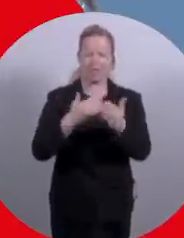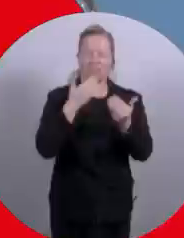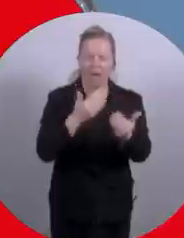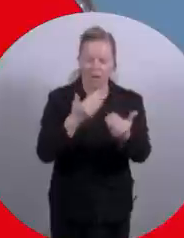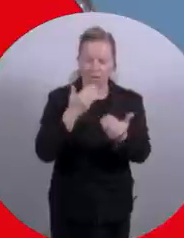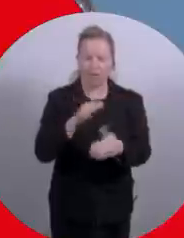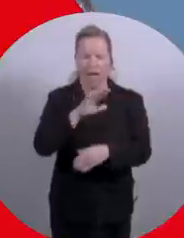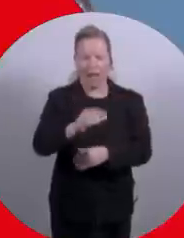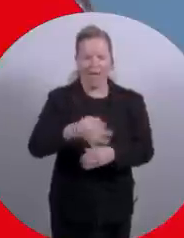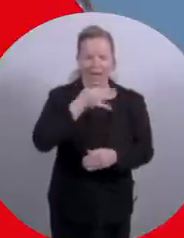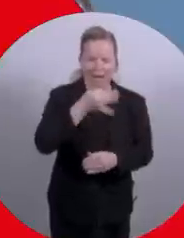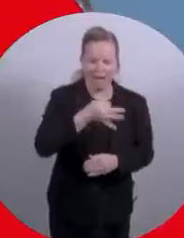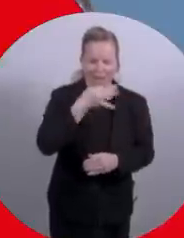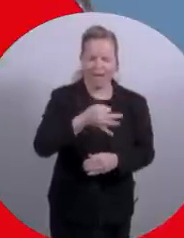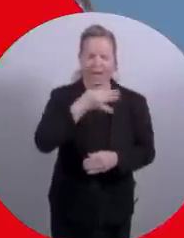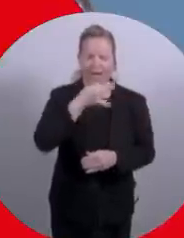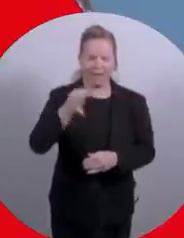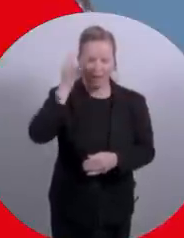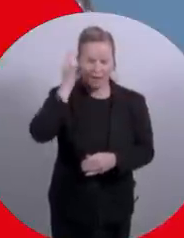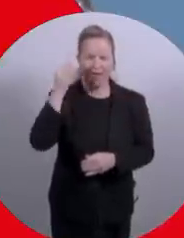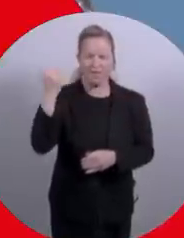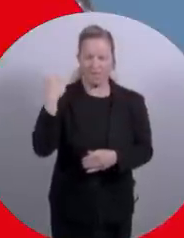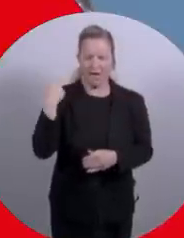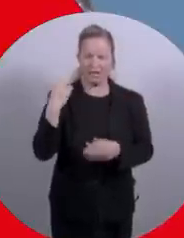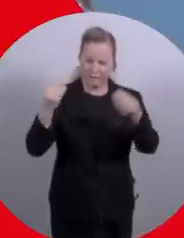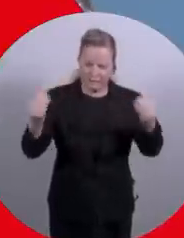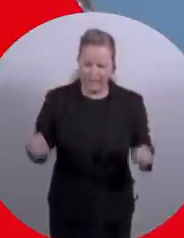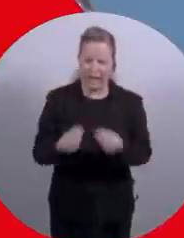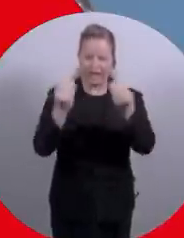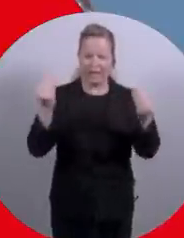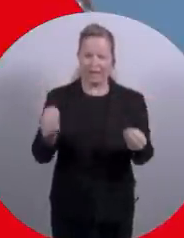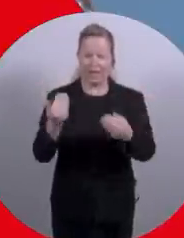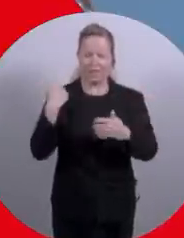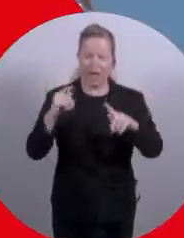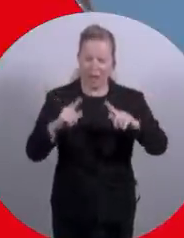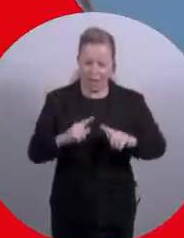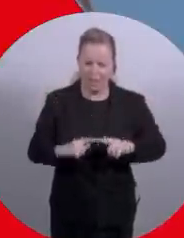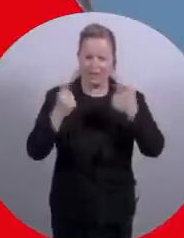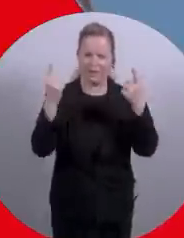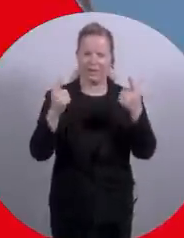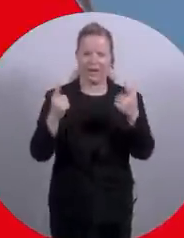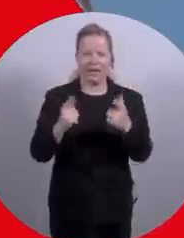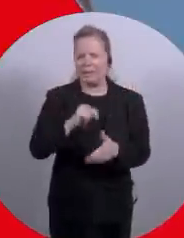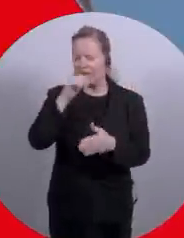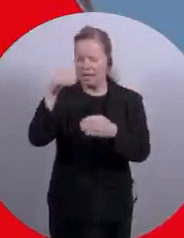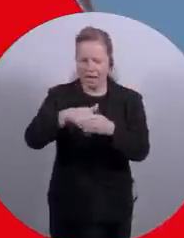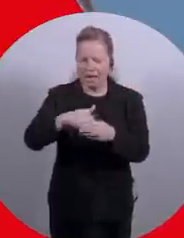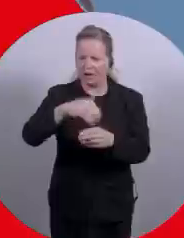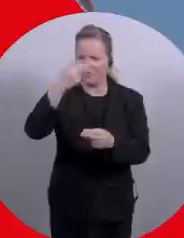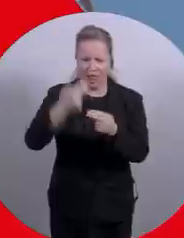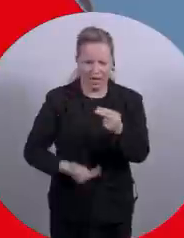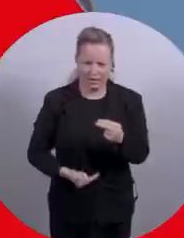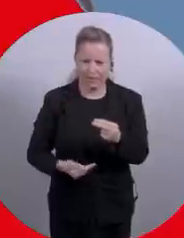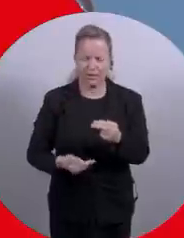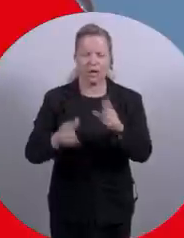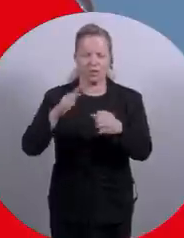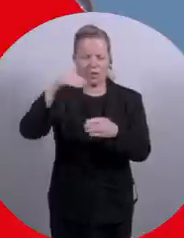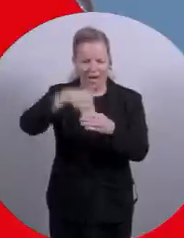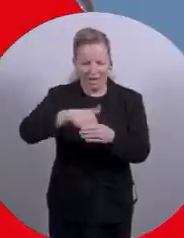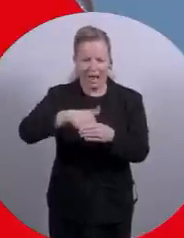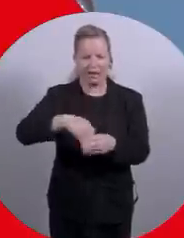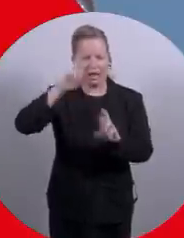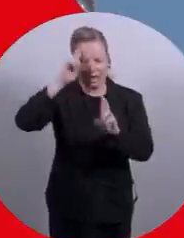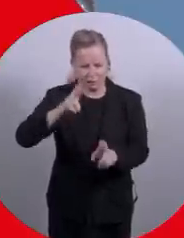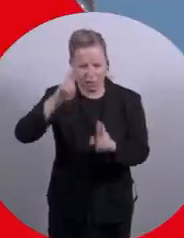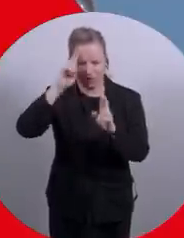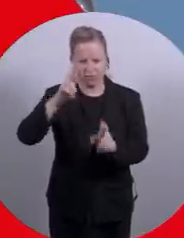es war sachlich es war lebendig es war niemals verletzend es war vom Respekt getragen es